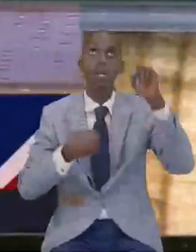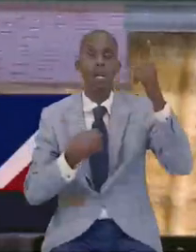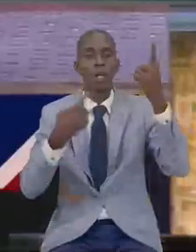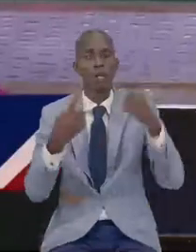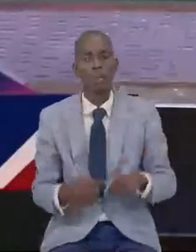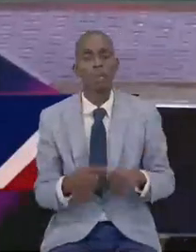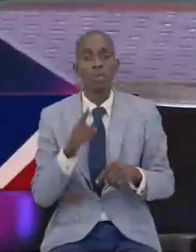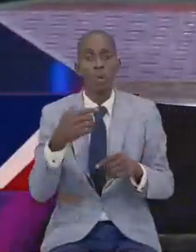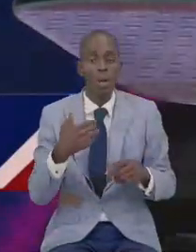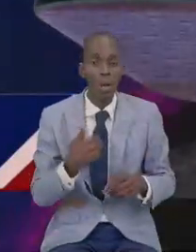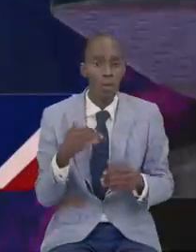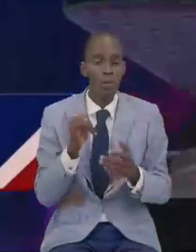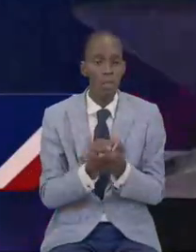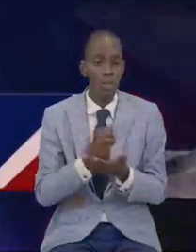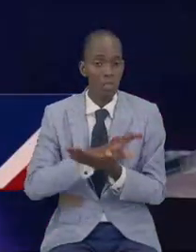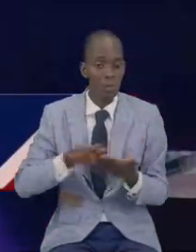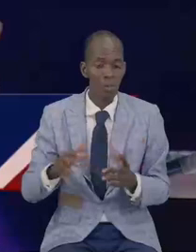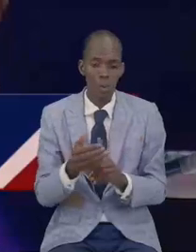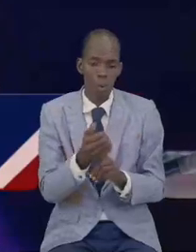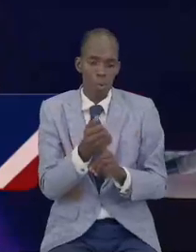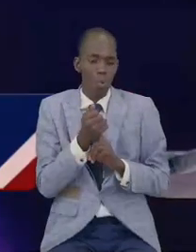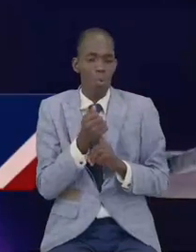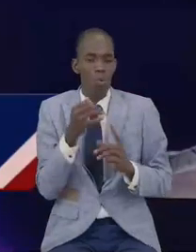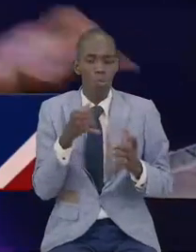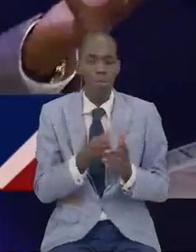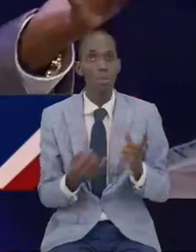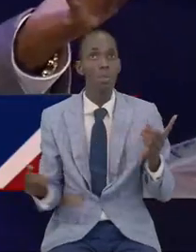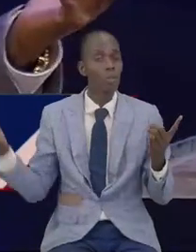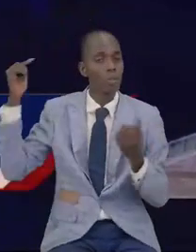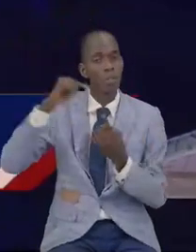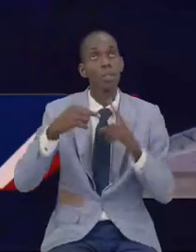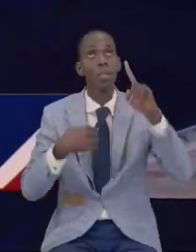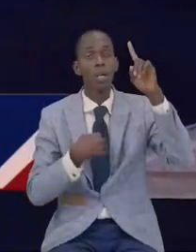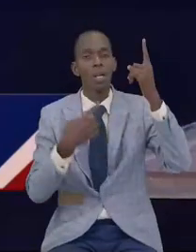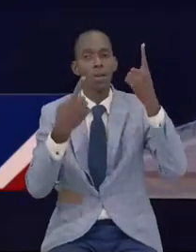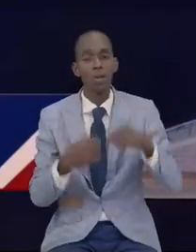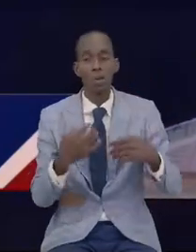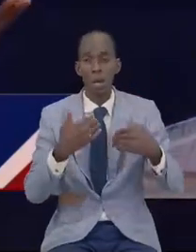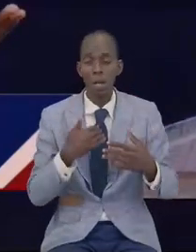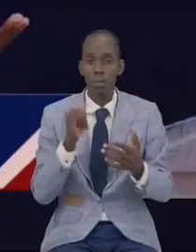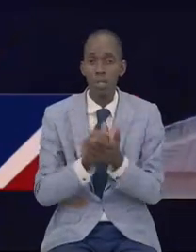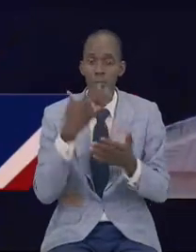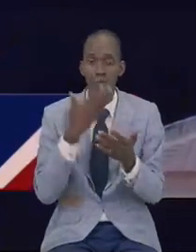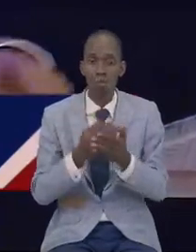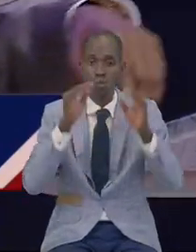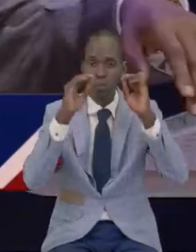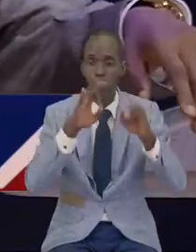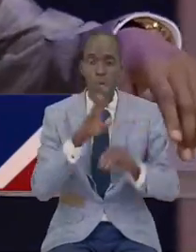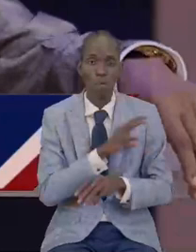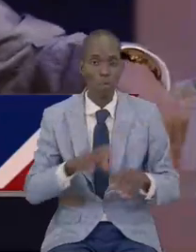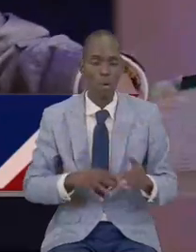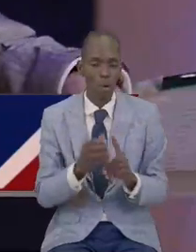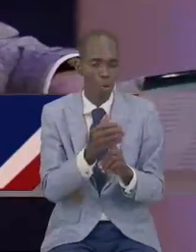La sanctification, retiens-la jusqu'à ce que je vienne. La pure, saine doctrine, retiens-la jusqu'à ce que je